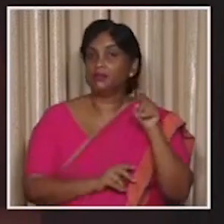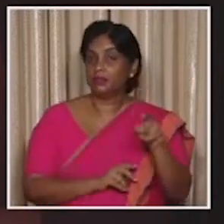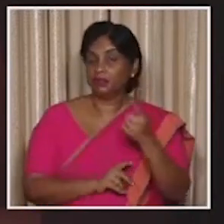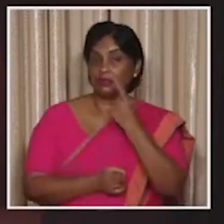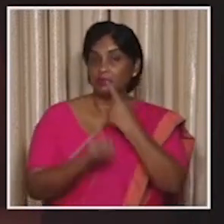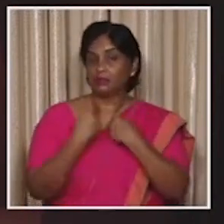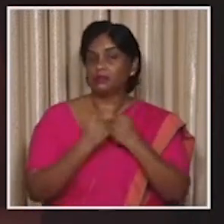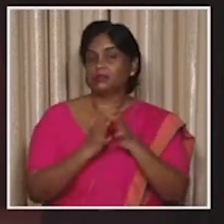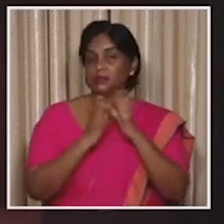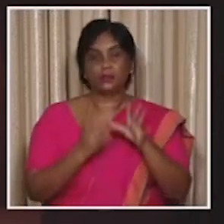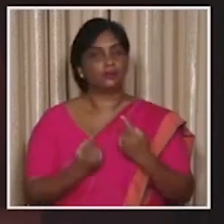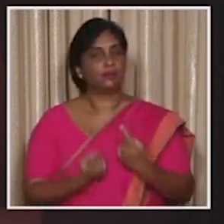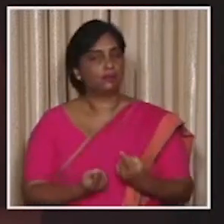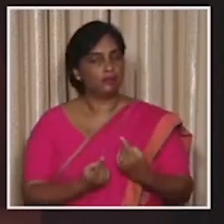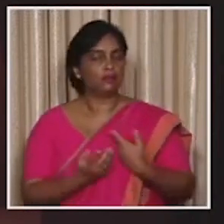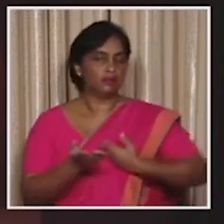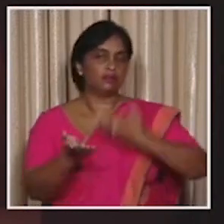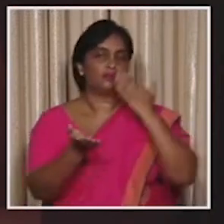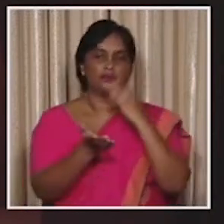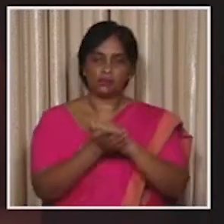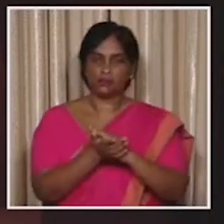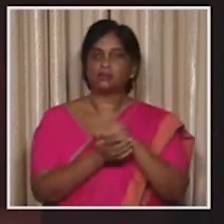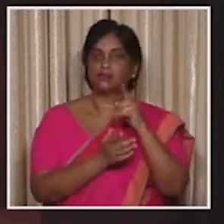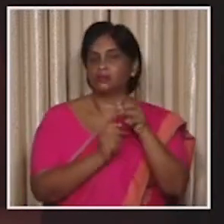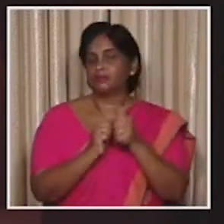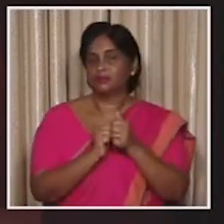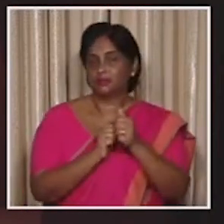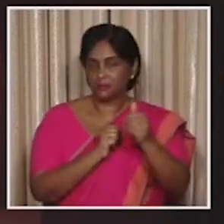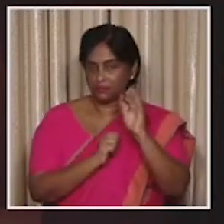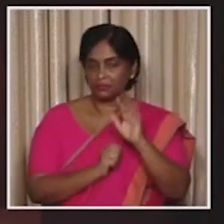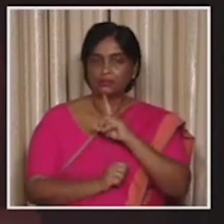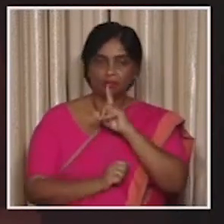ඒ අයගේ ඉල්ලීම් අවශ්‍යතාවයන් ඉෂ්ට කරන්නට ඔබතුමා කටයුතු කරන්නයි කියලා ඉල්ලීමක් කරනවා.